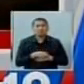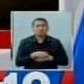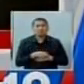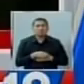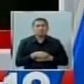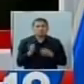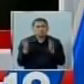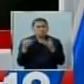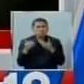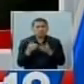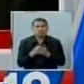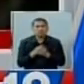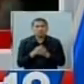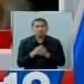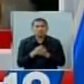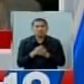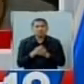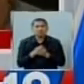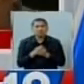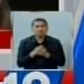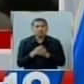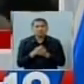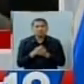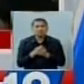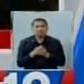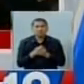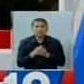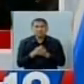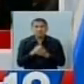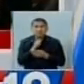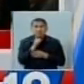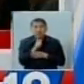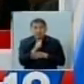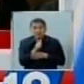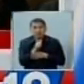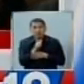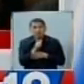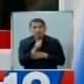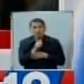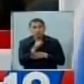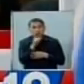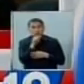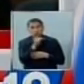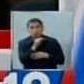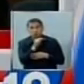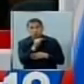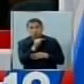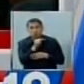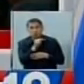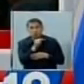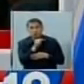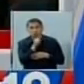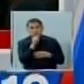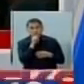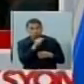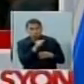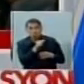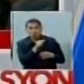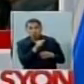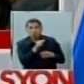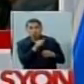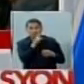hindi daw yung botante mismo ang bumoboto. Ganyan din ba diyan? Kinukuha, ay pumipirma